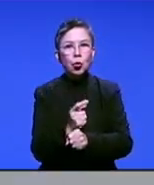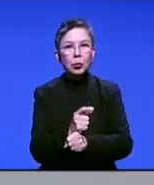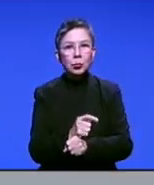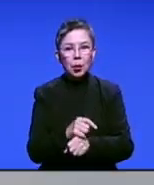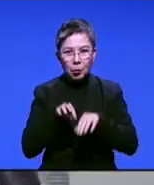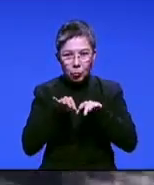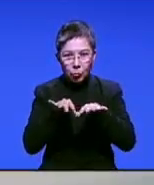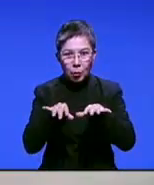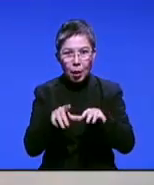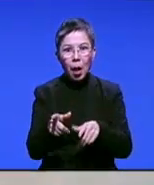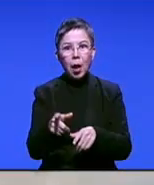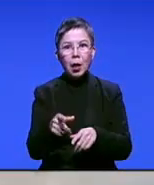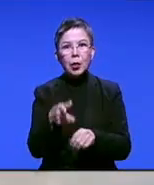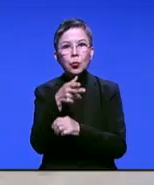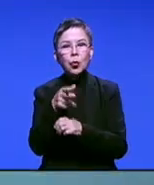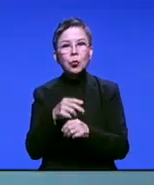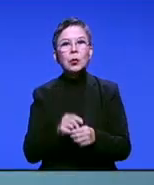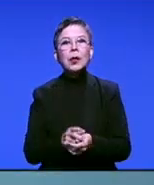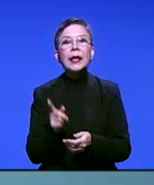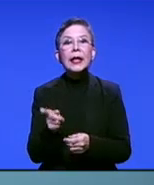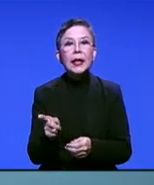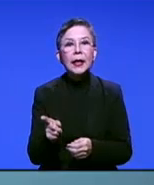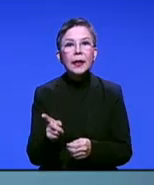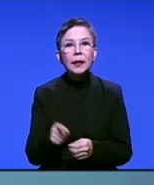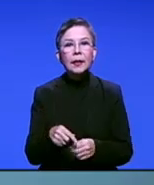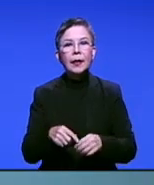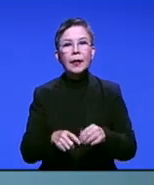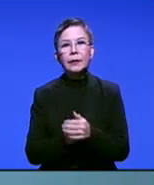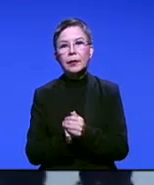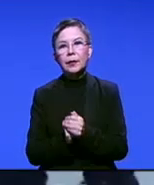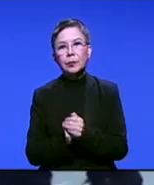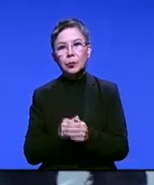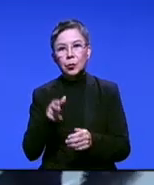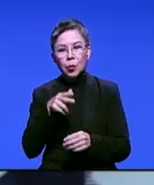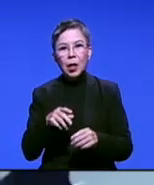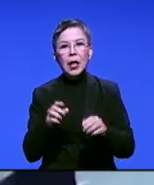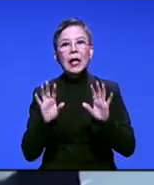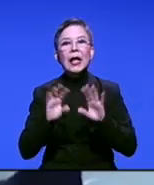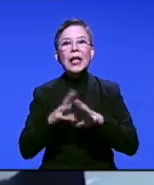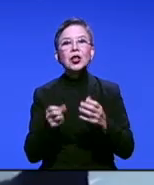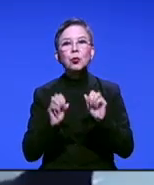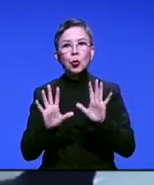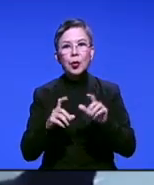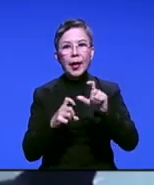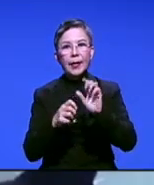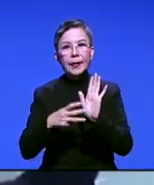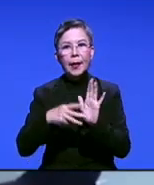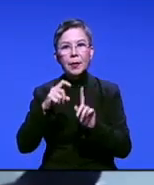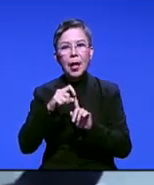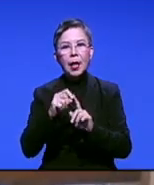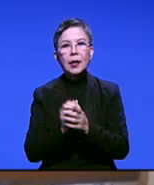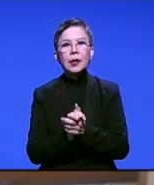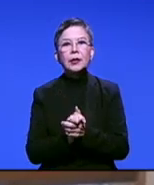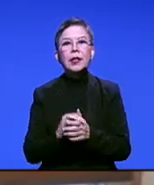viral, kemudian diketahui video berdurasi 30 detik ini diambil salah seorang siswa kelas 10 di sebuah SMK swasta di kawasan